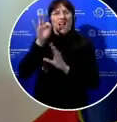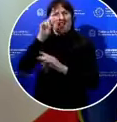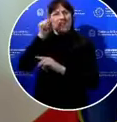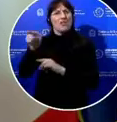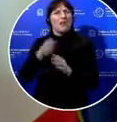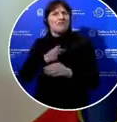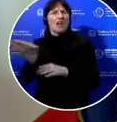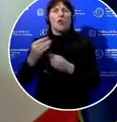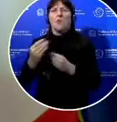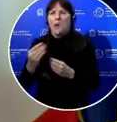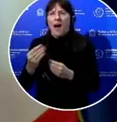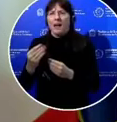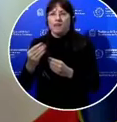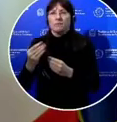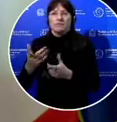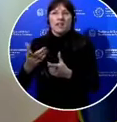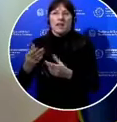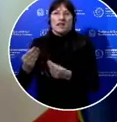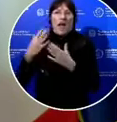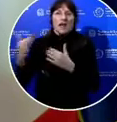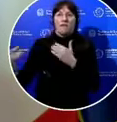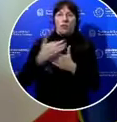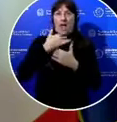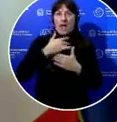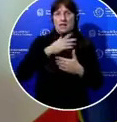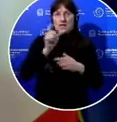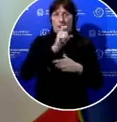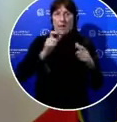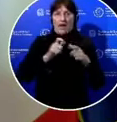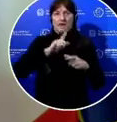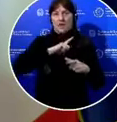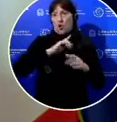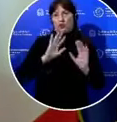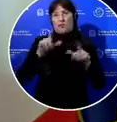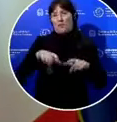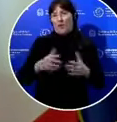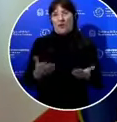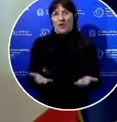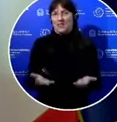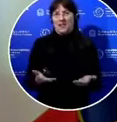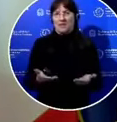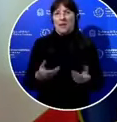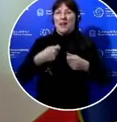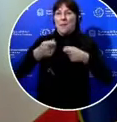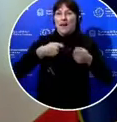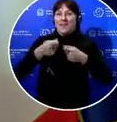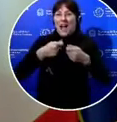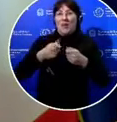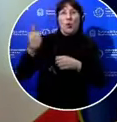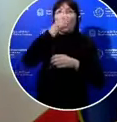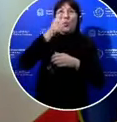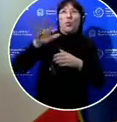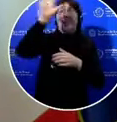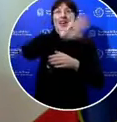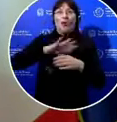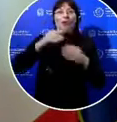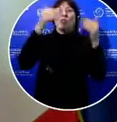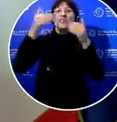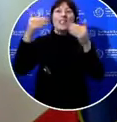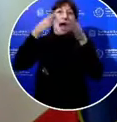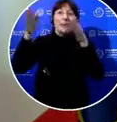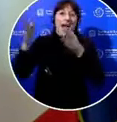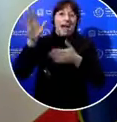determinerà dei riflessi che riguarderanno anche il nostro Paese, lo si voglia o non lo si voglia, nell'ambito di un mercato unico e delle frontiere